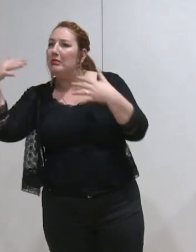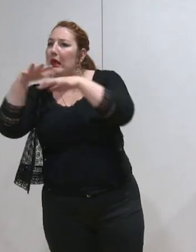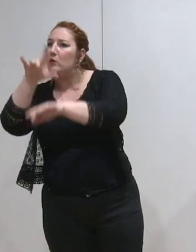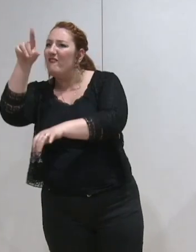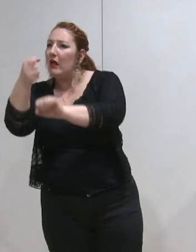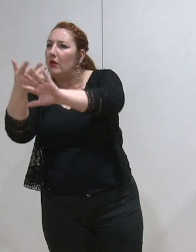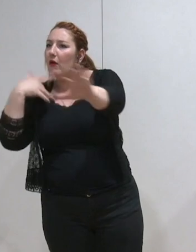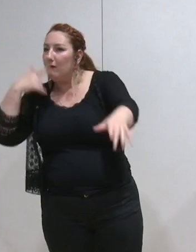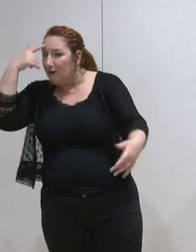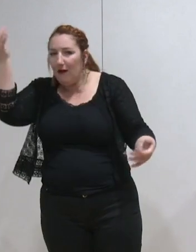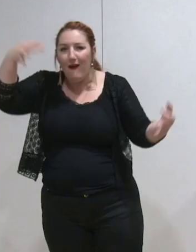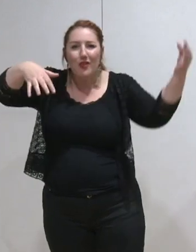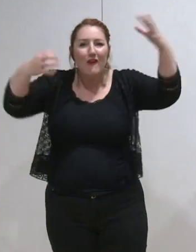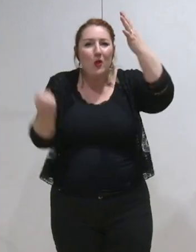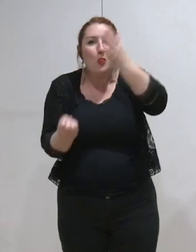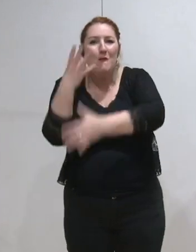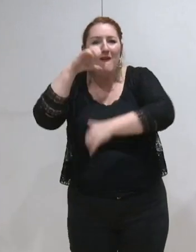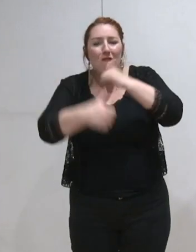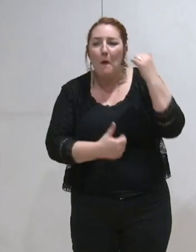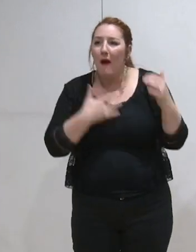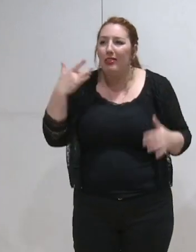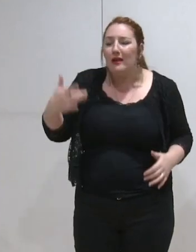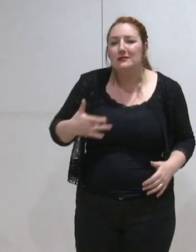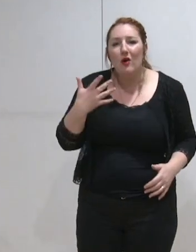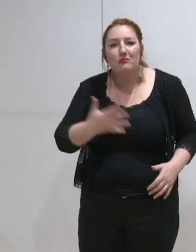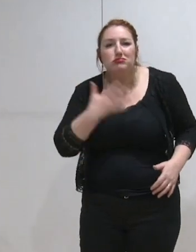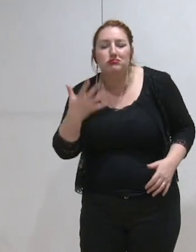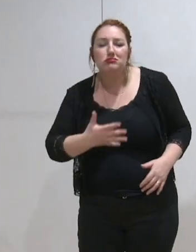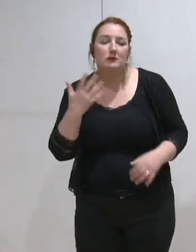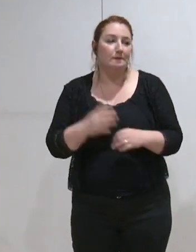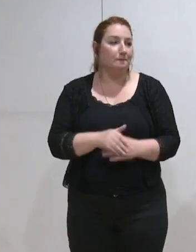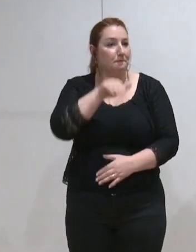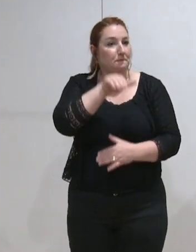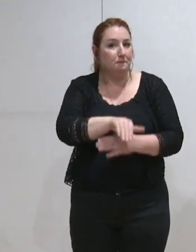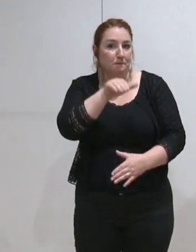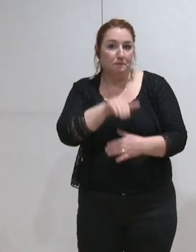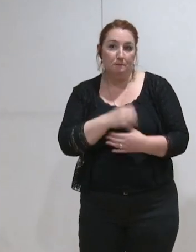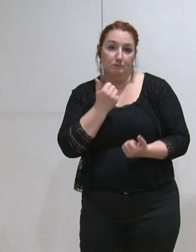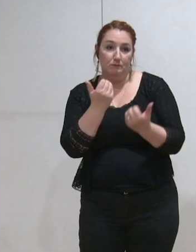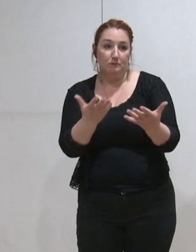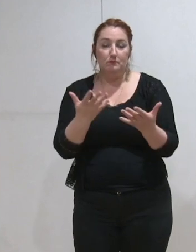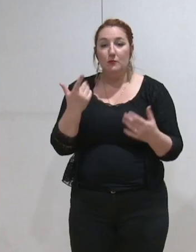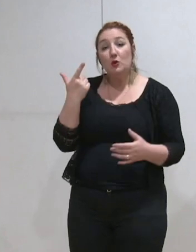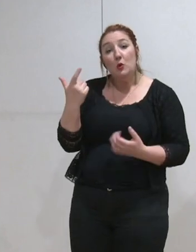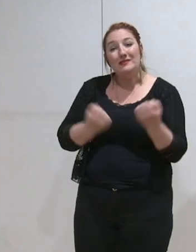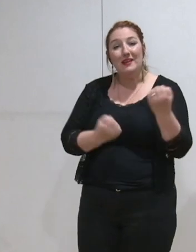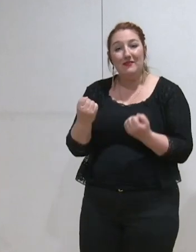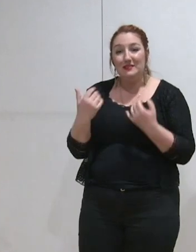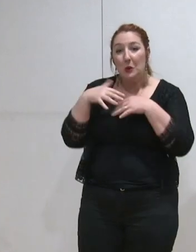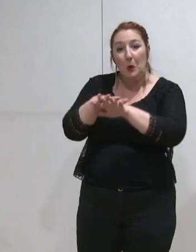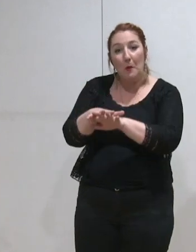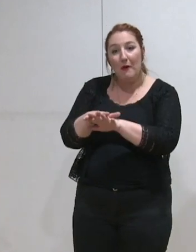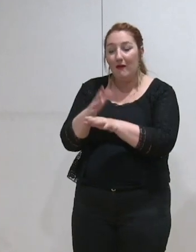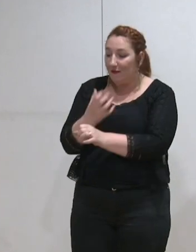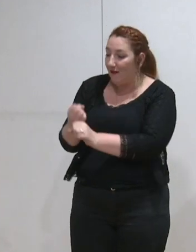dernières années chers collègues il vous a proposé ce soir d'approuver la création des deux premiers services communs de notre métropole